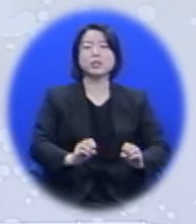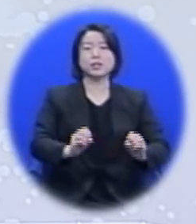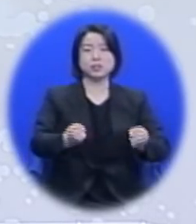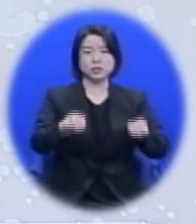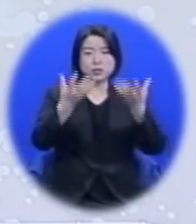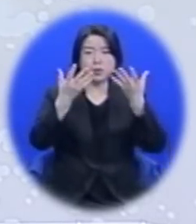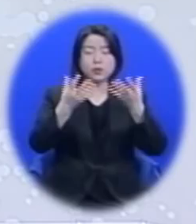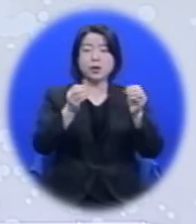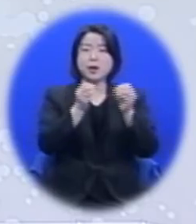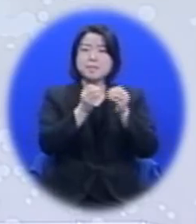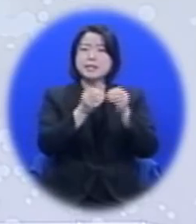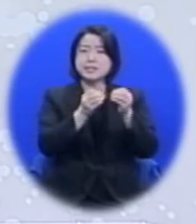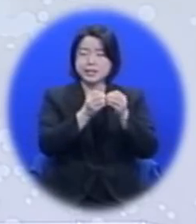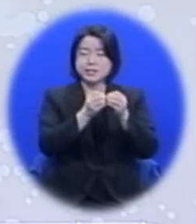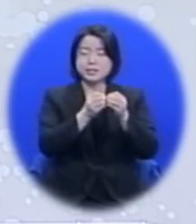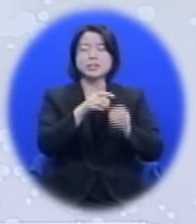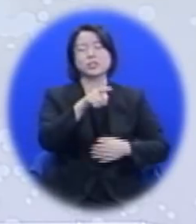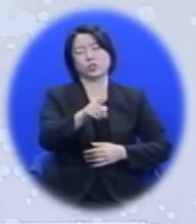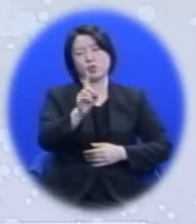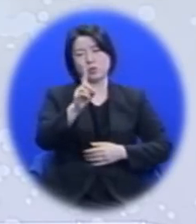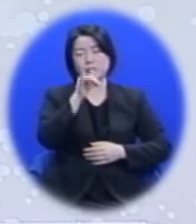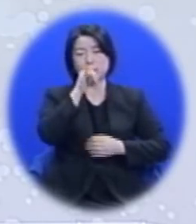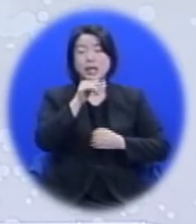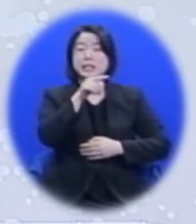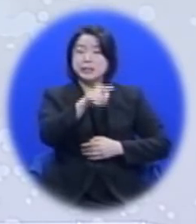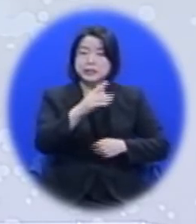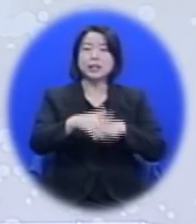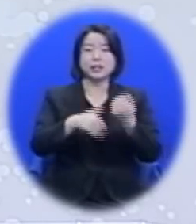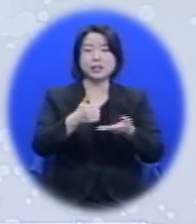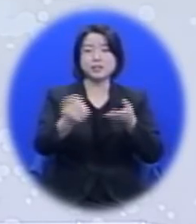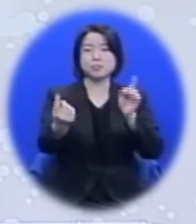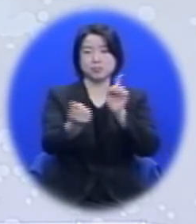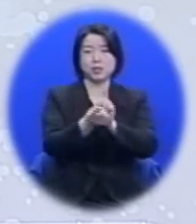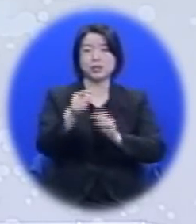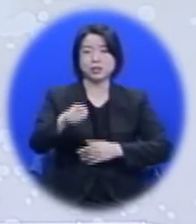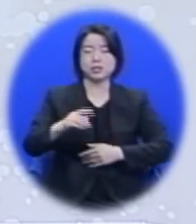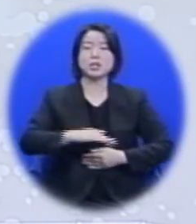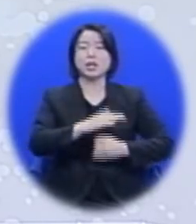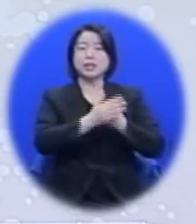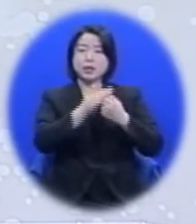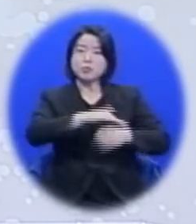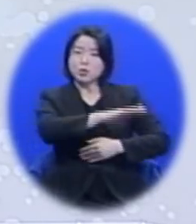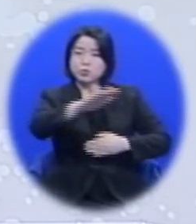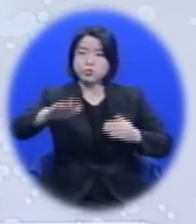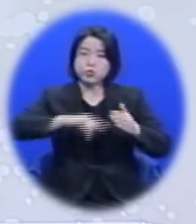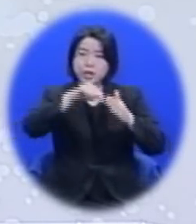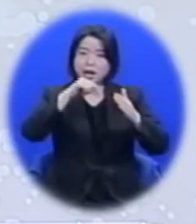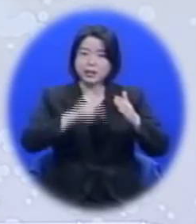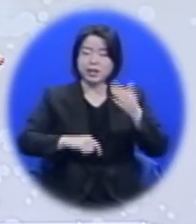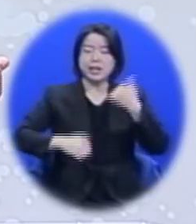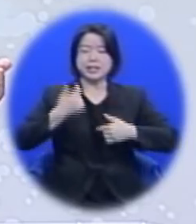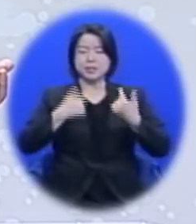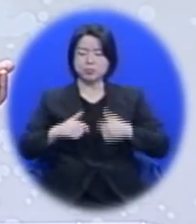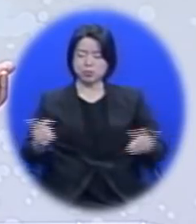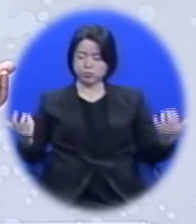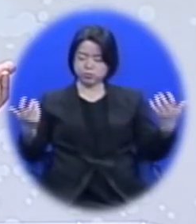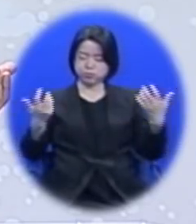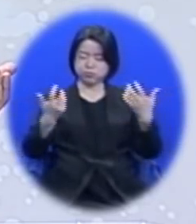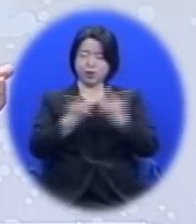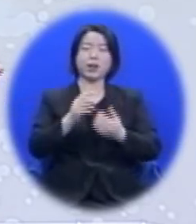그거예요. 우리가 그 하나님을 만나는 거예요. 그래서 우리 안에 기쁨이 충만해지게